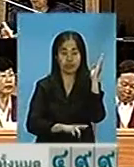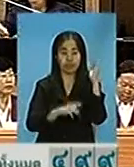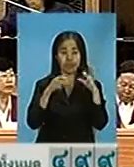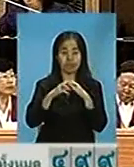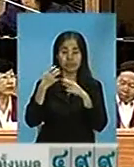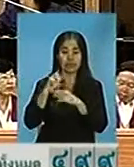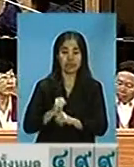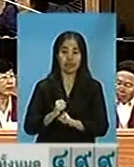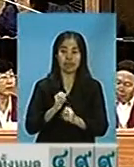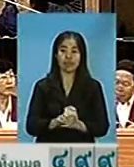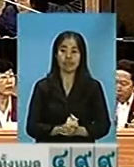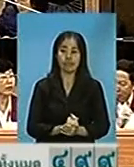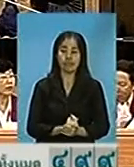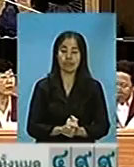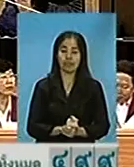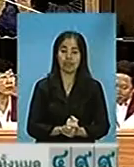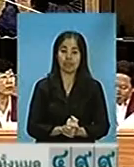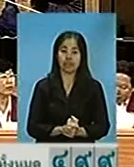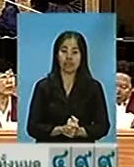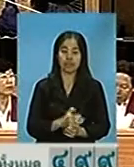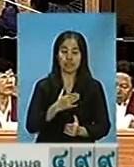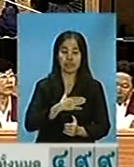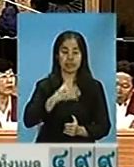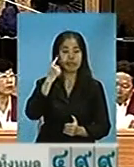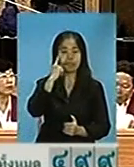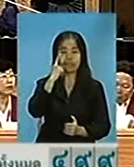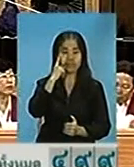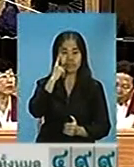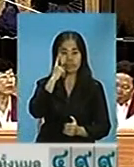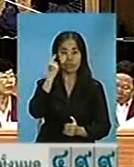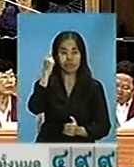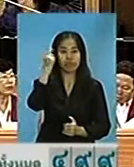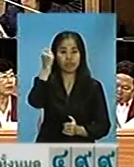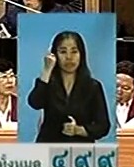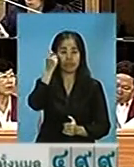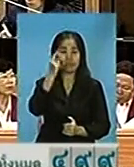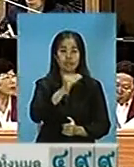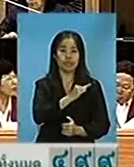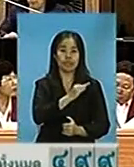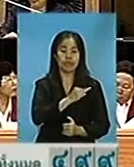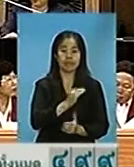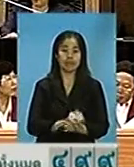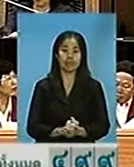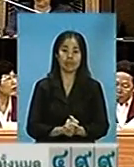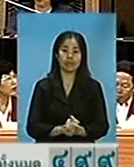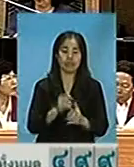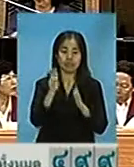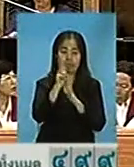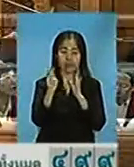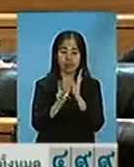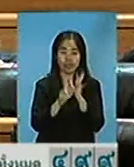านครับจริงๆแล้วก็เห็นใจท่านประธานและก็สมาชิกนะครับผมเรียนว่าเนื่องจากกฎหมายฉบับนี้นะ